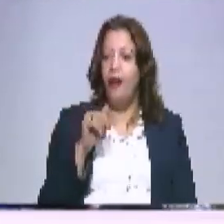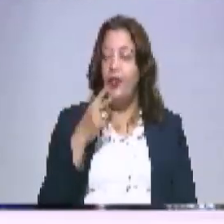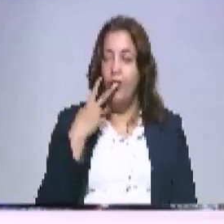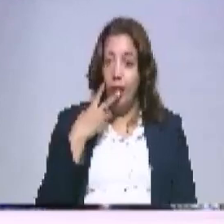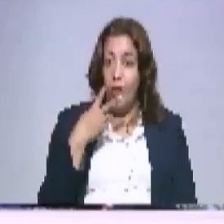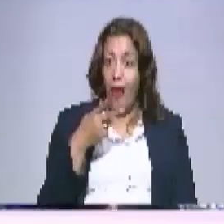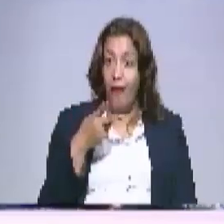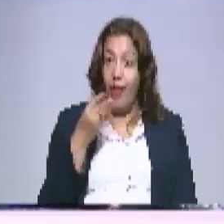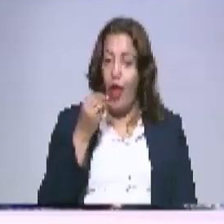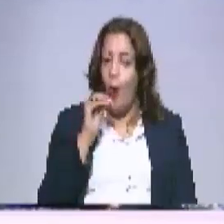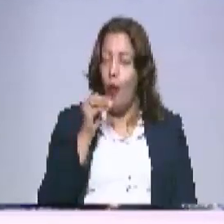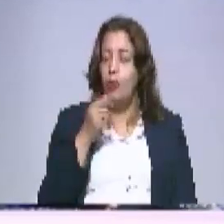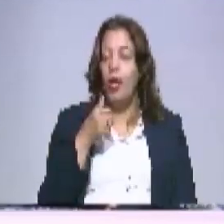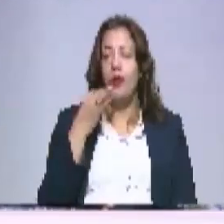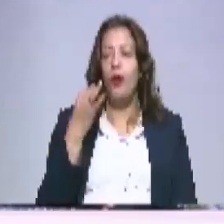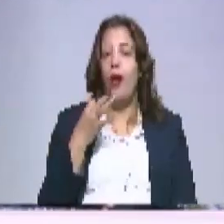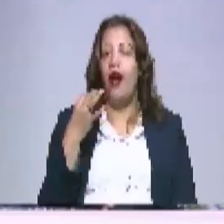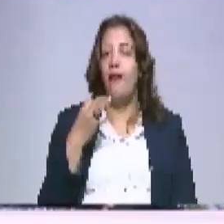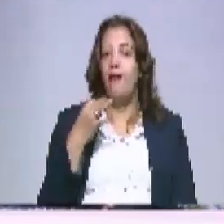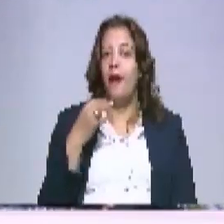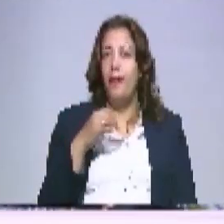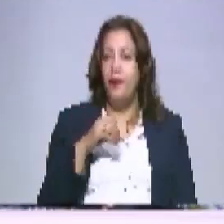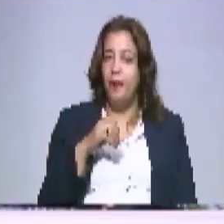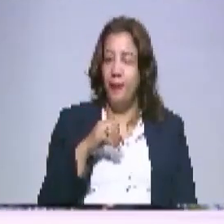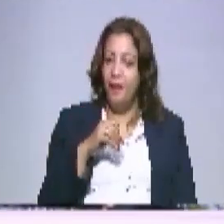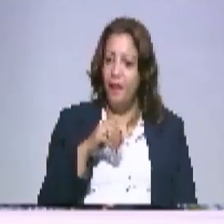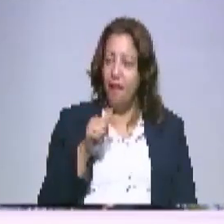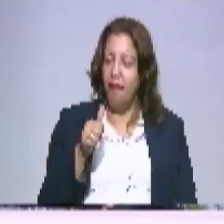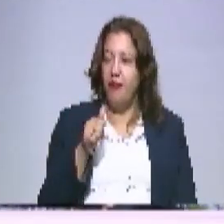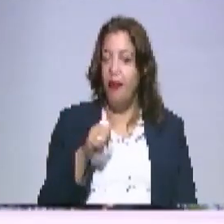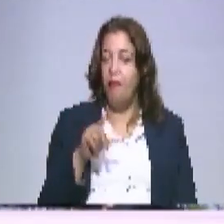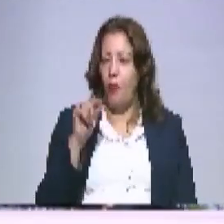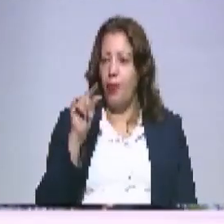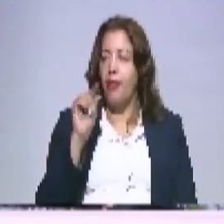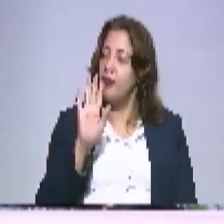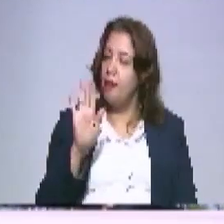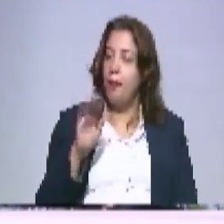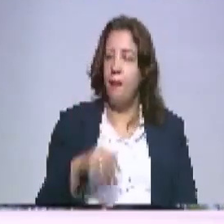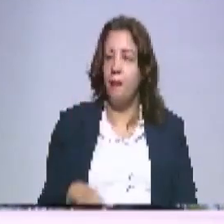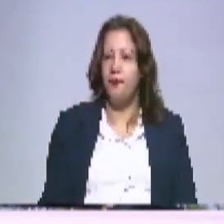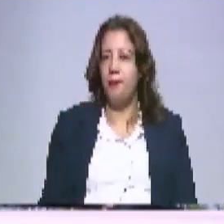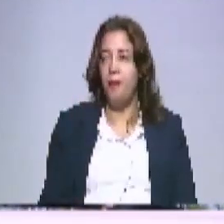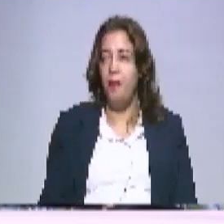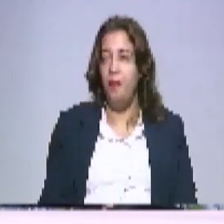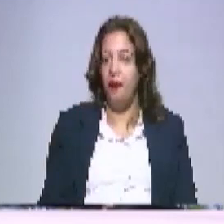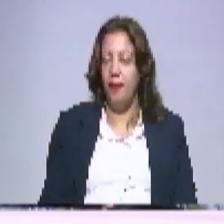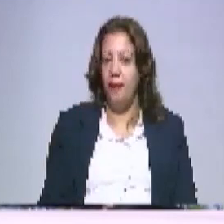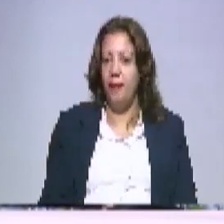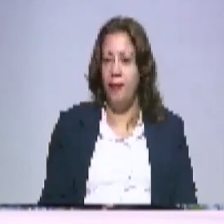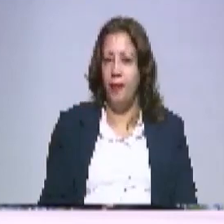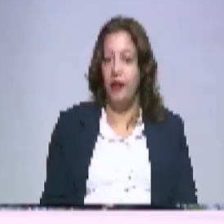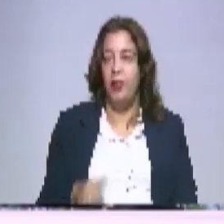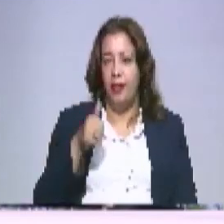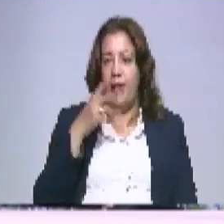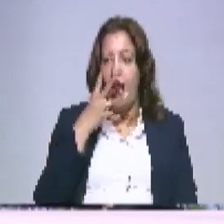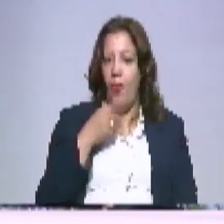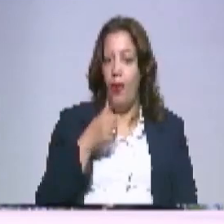يعني كهرمان كده بالوان بالوان الخضار اللي فيها. بالظبط، تمام،